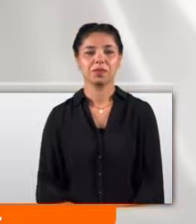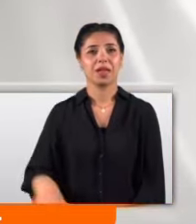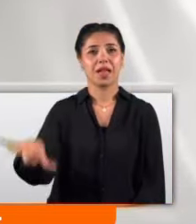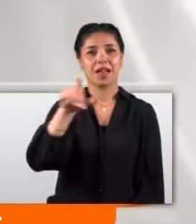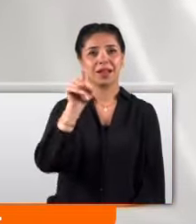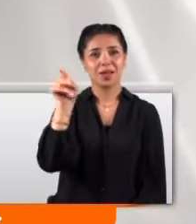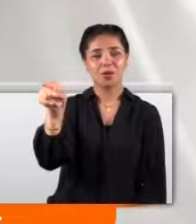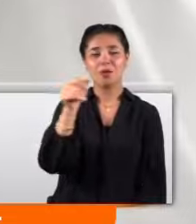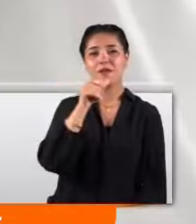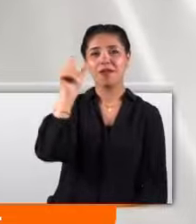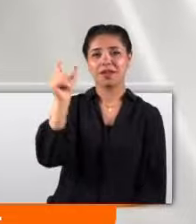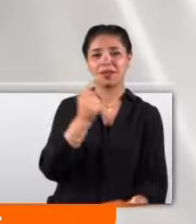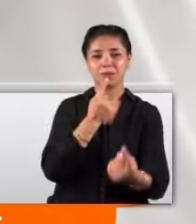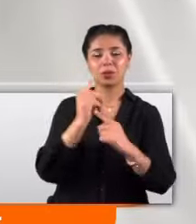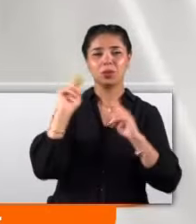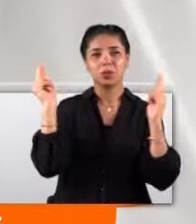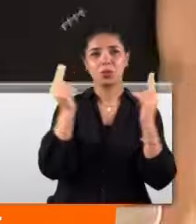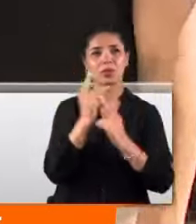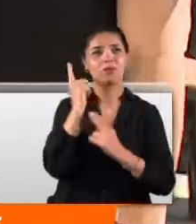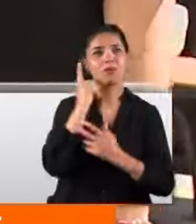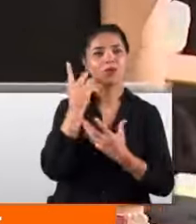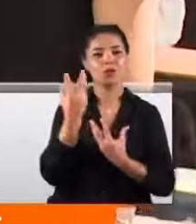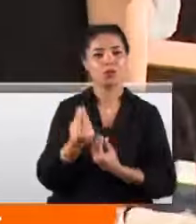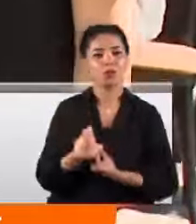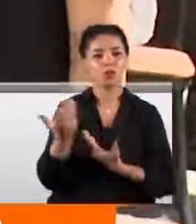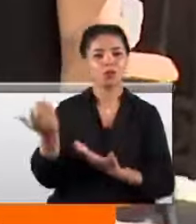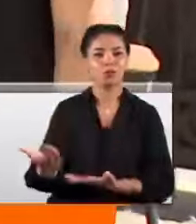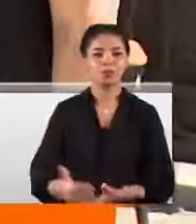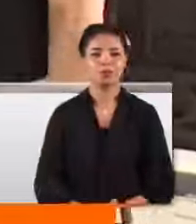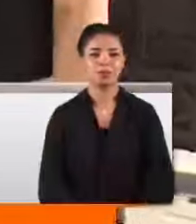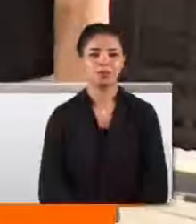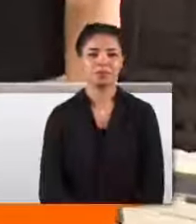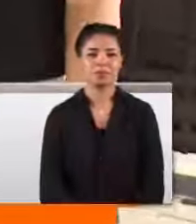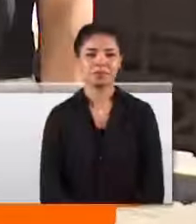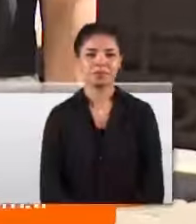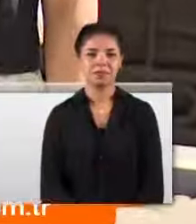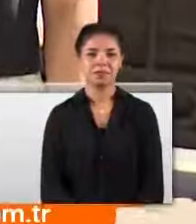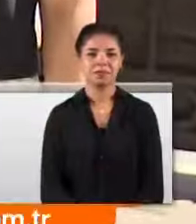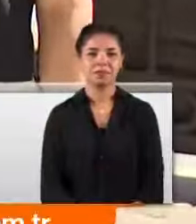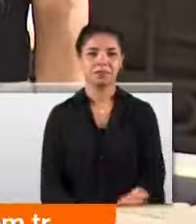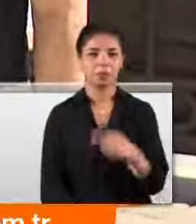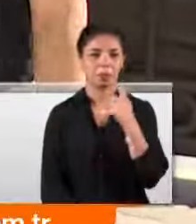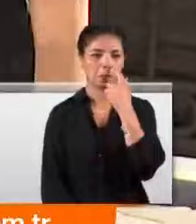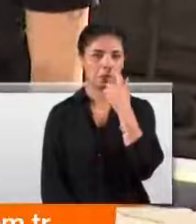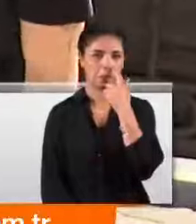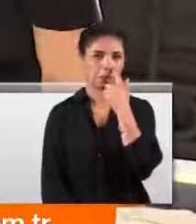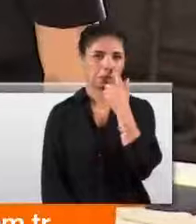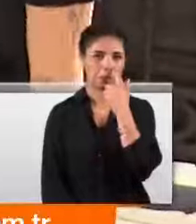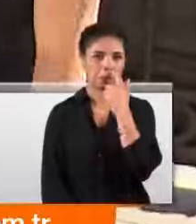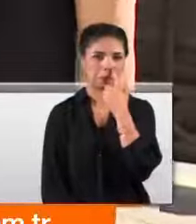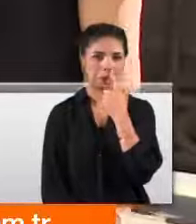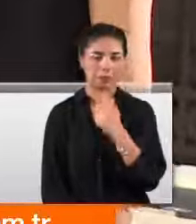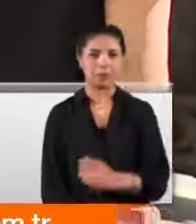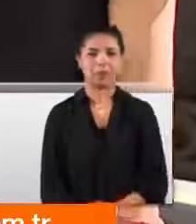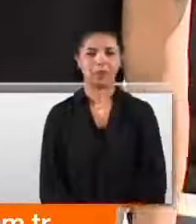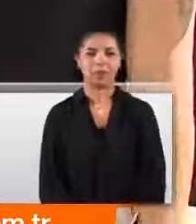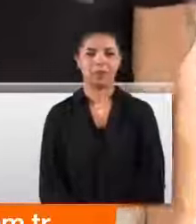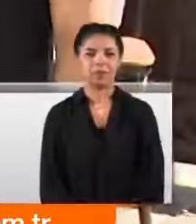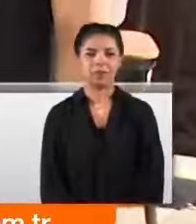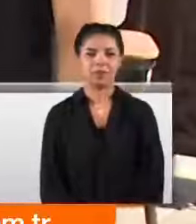Herkes onu konuştu, dünya gündemine oturdu. I'm very relaxed, very happy. Bam bam. Bam.